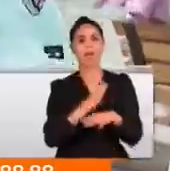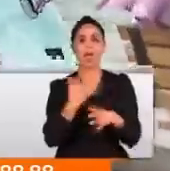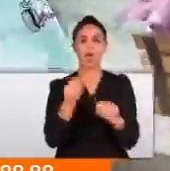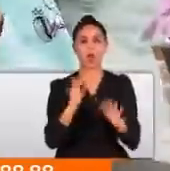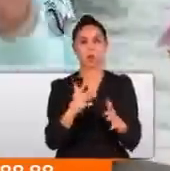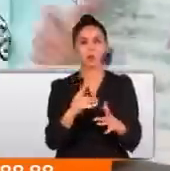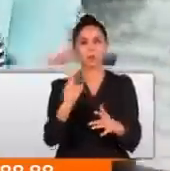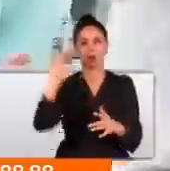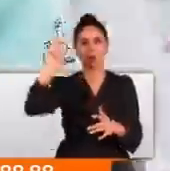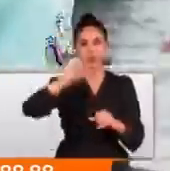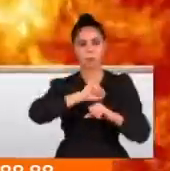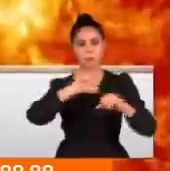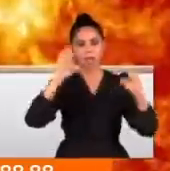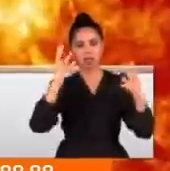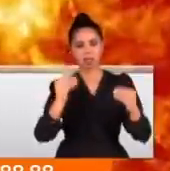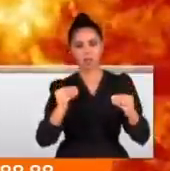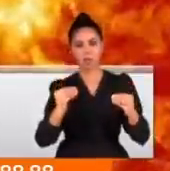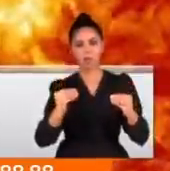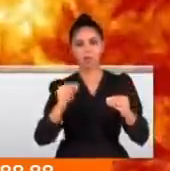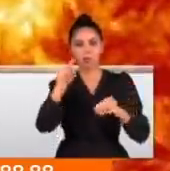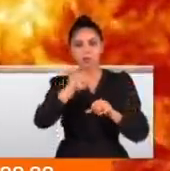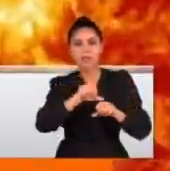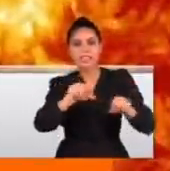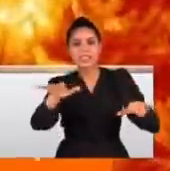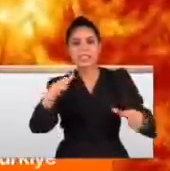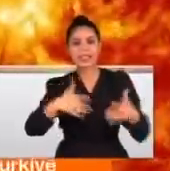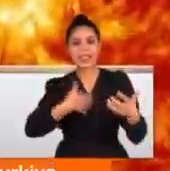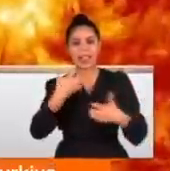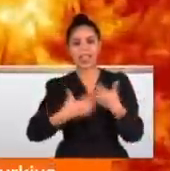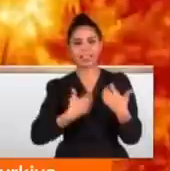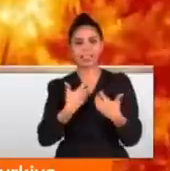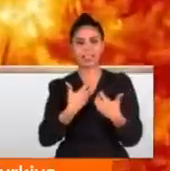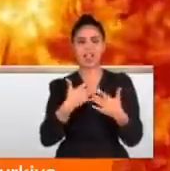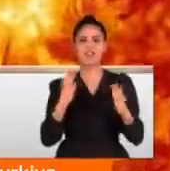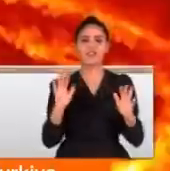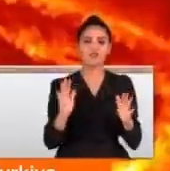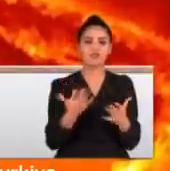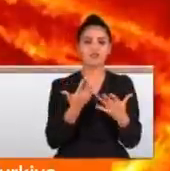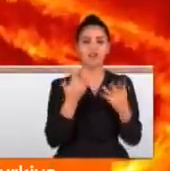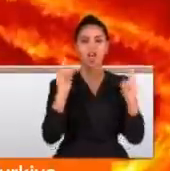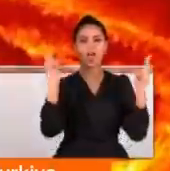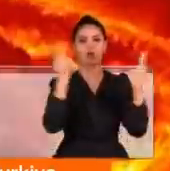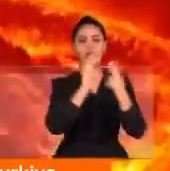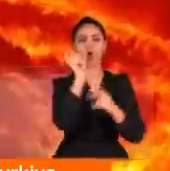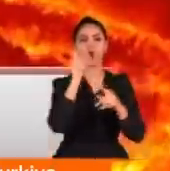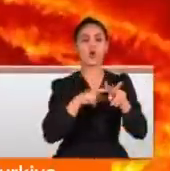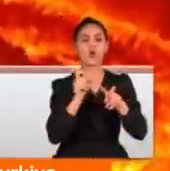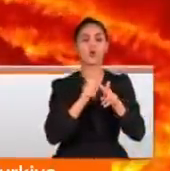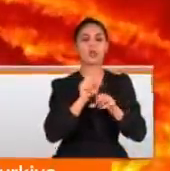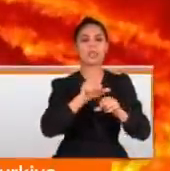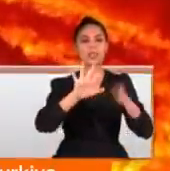Güneşte bir patlama oluyor ve bundan yayılan enerji veya herhangi bir şey dünyanın uydu sistemini bozduğu